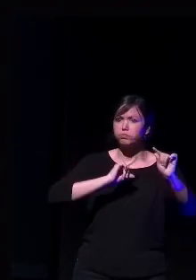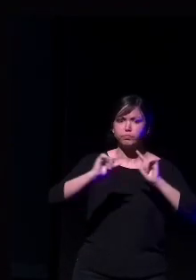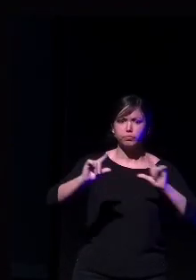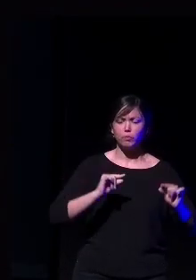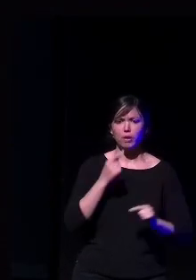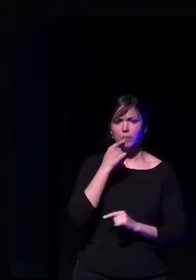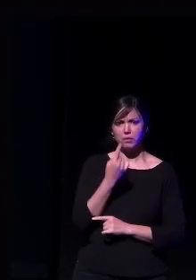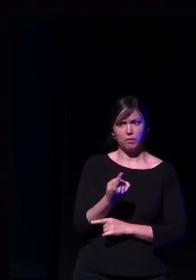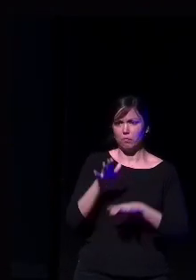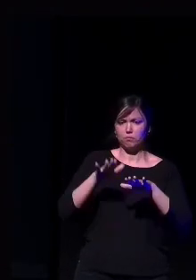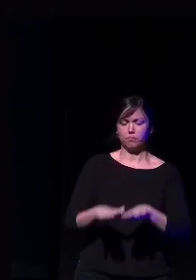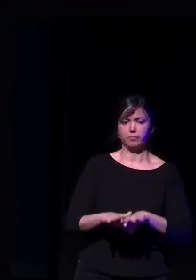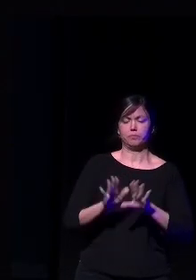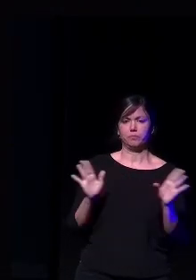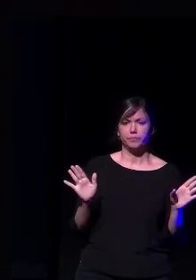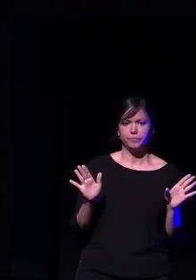Anem bé.